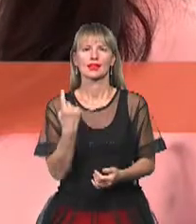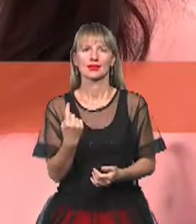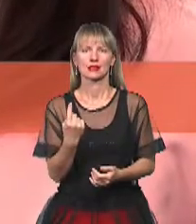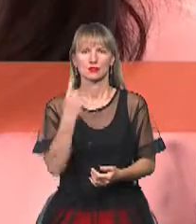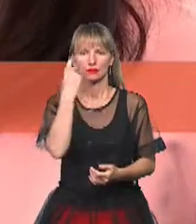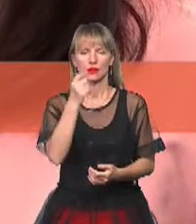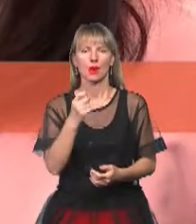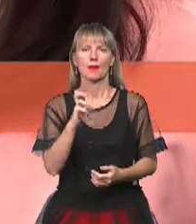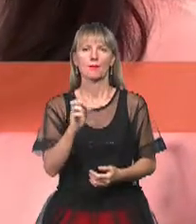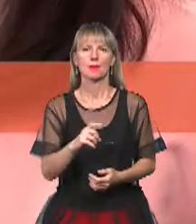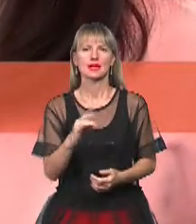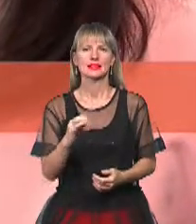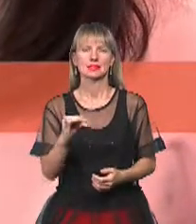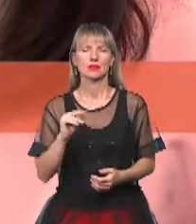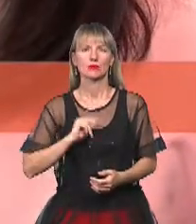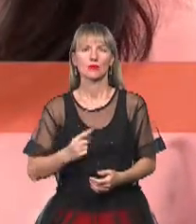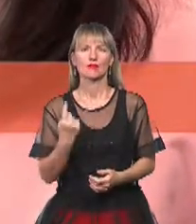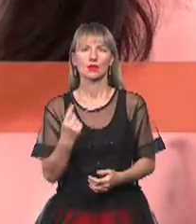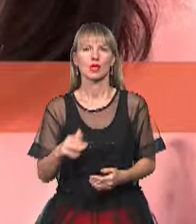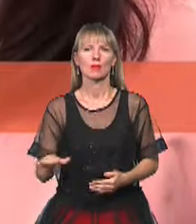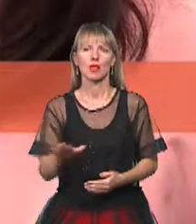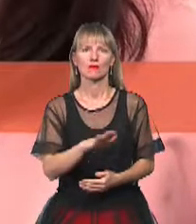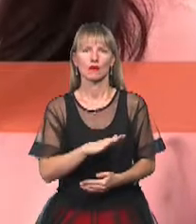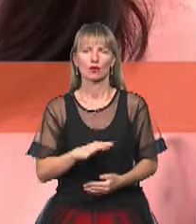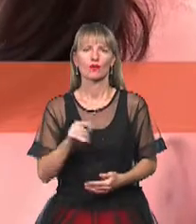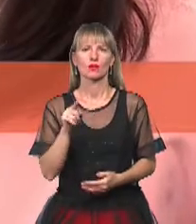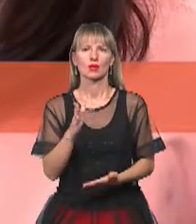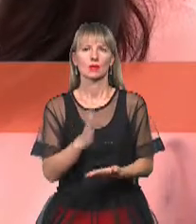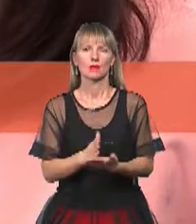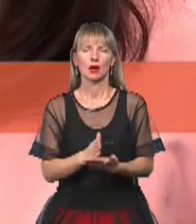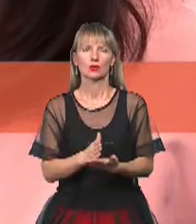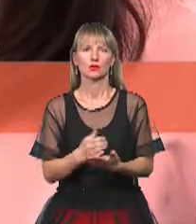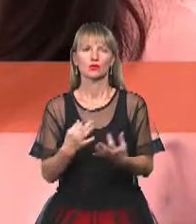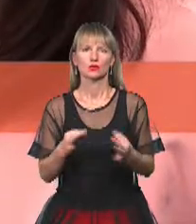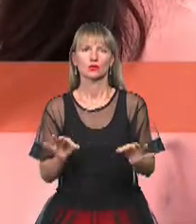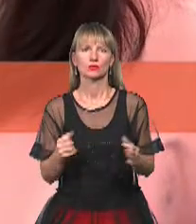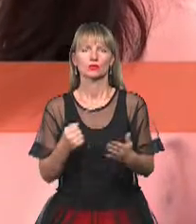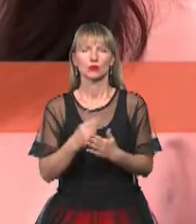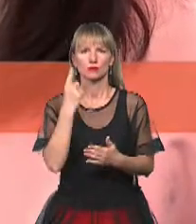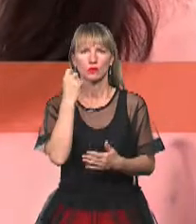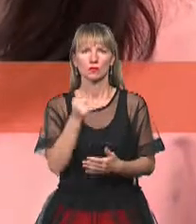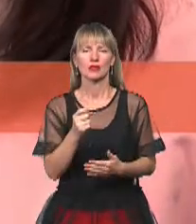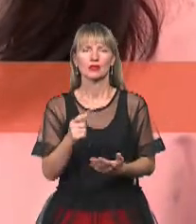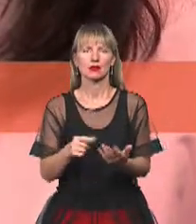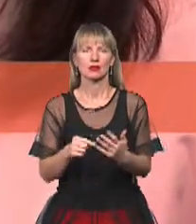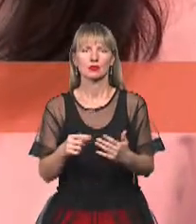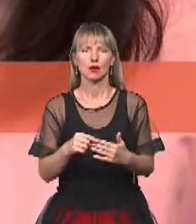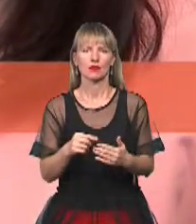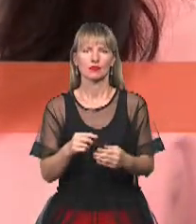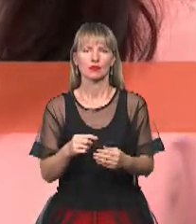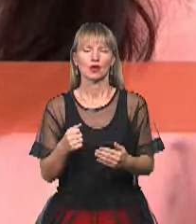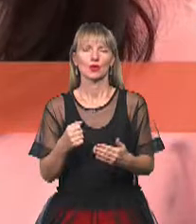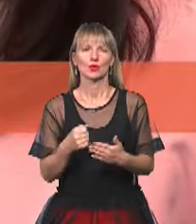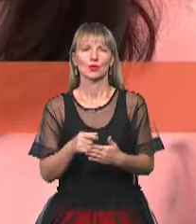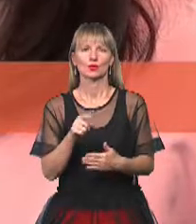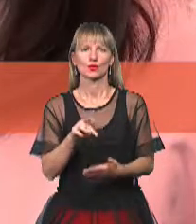інформаційному базисі, вони працюють у одній платформі і мають доступ до, як то кажуть, інформації на кінчиках пальців за допомогою того